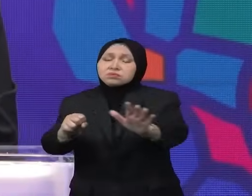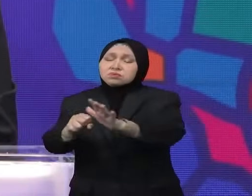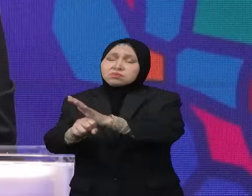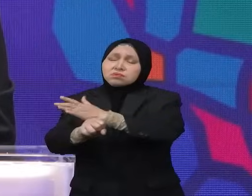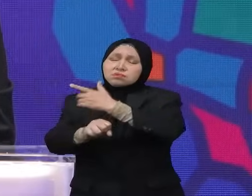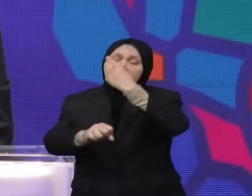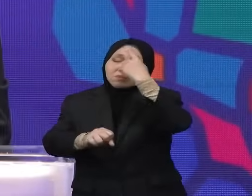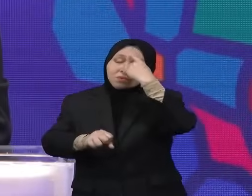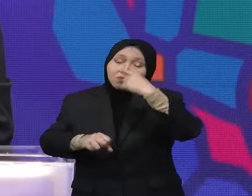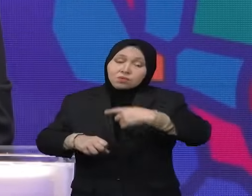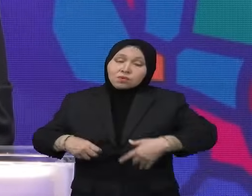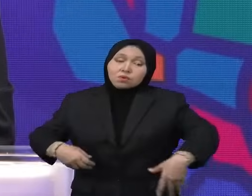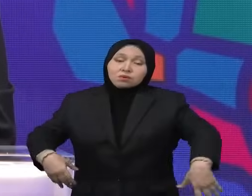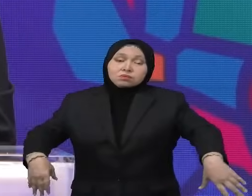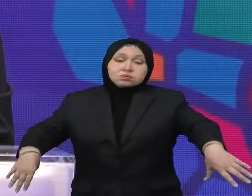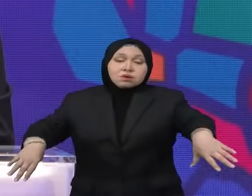ينكح